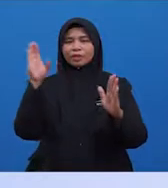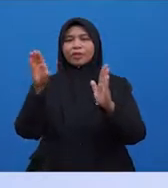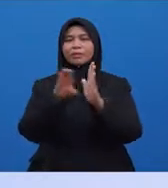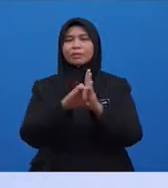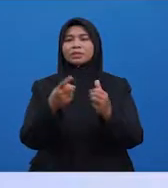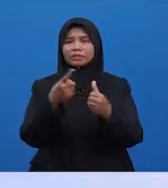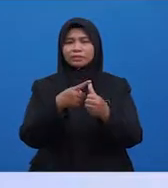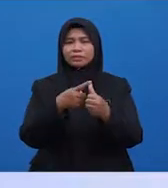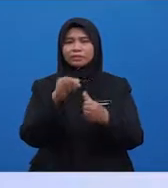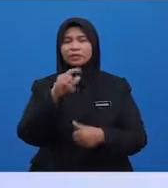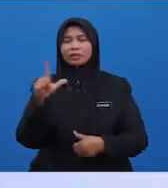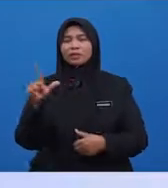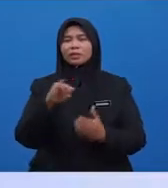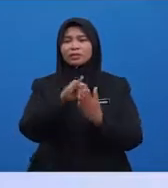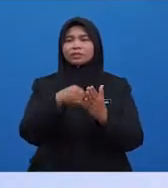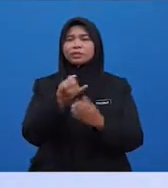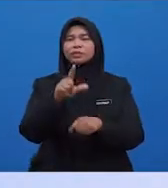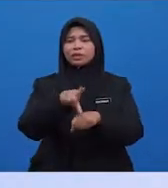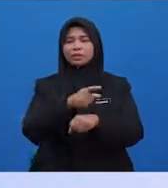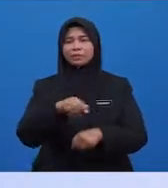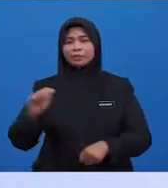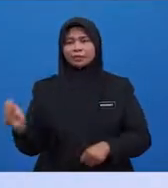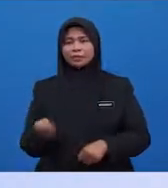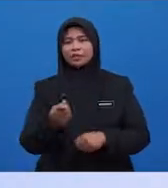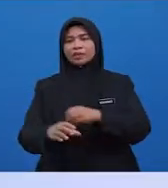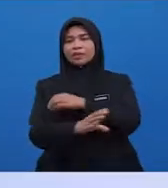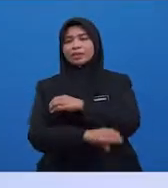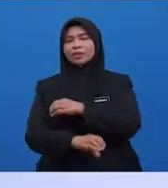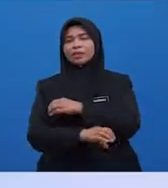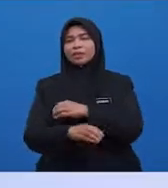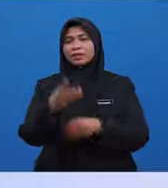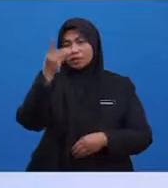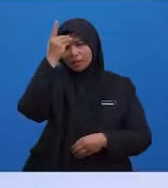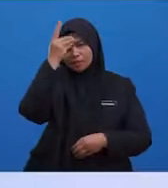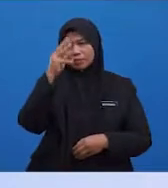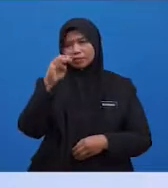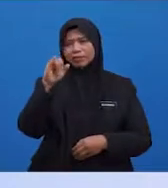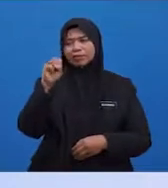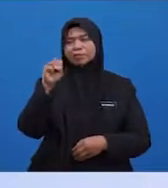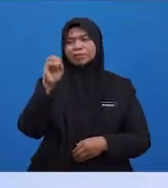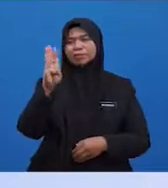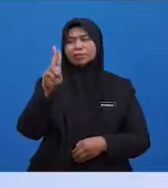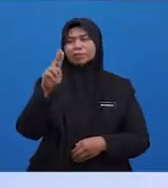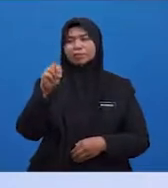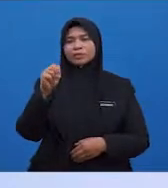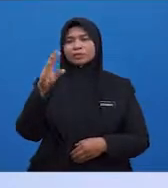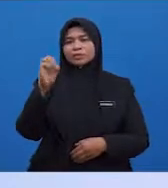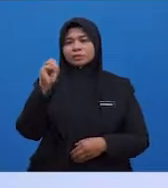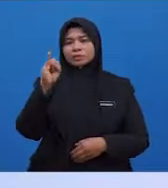Gambar pertama ialah jurulatih badminton negara Dato' Mizbun Siddiq.